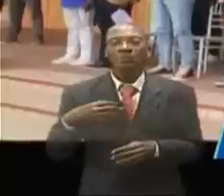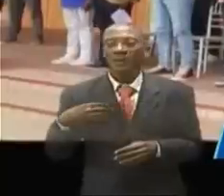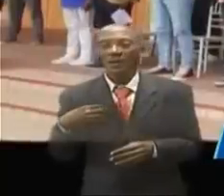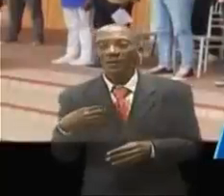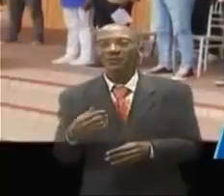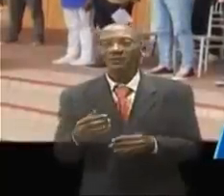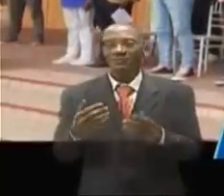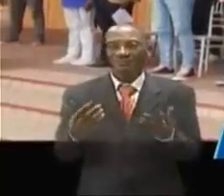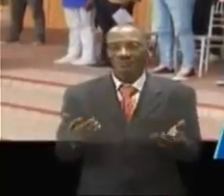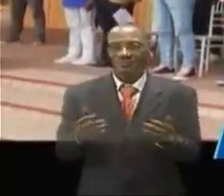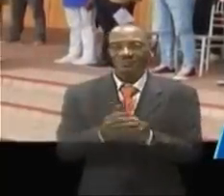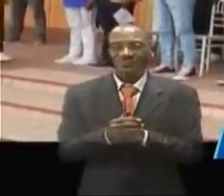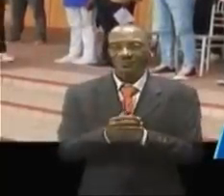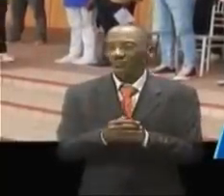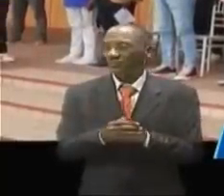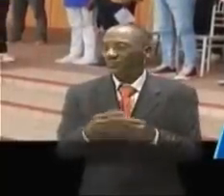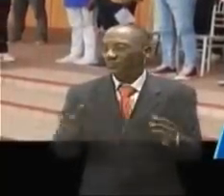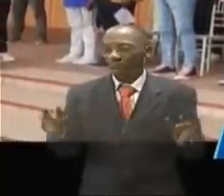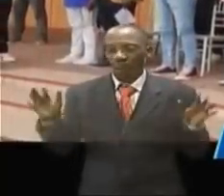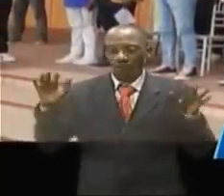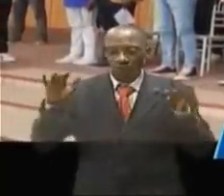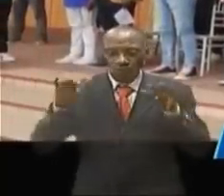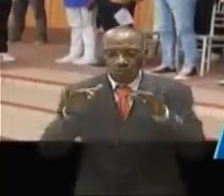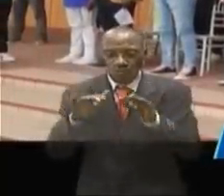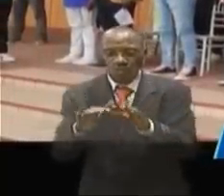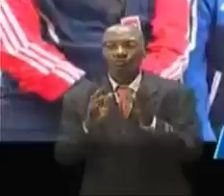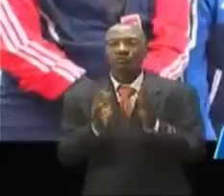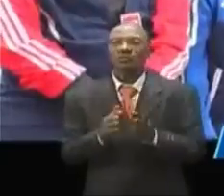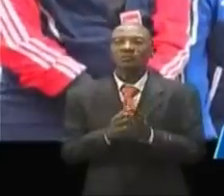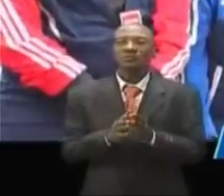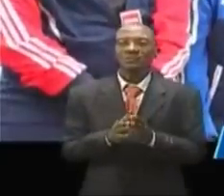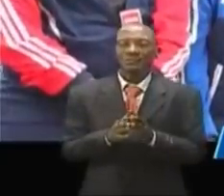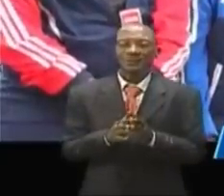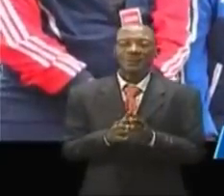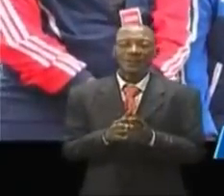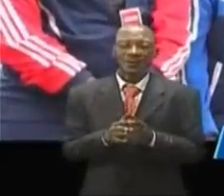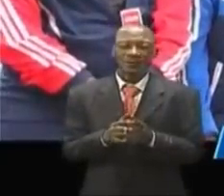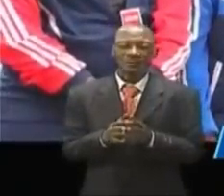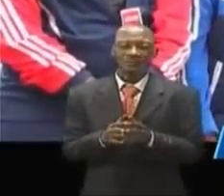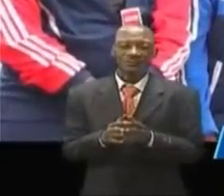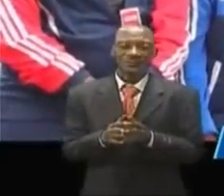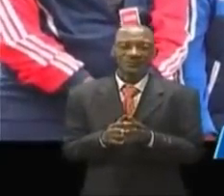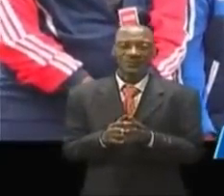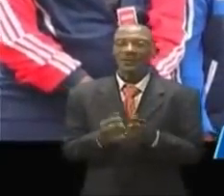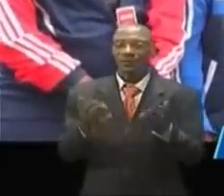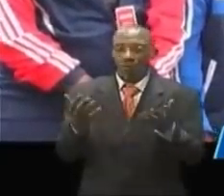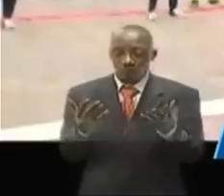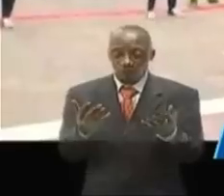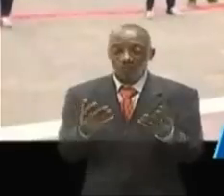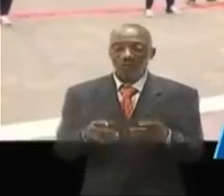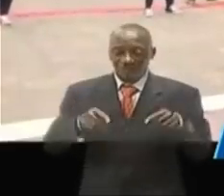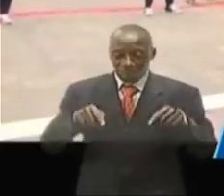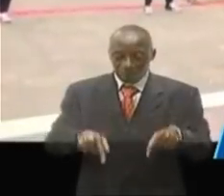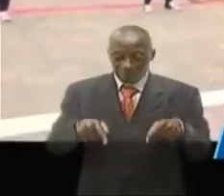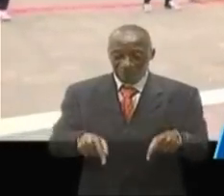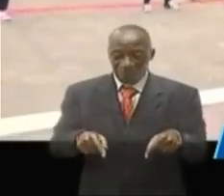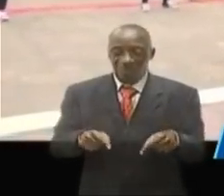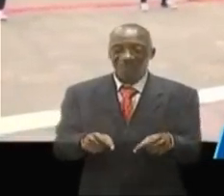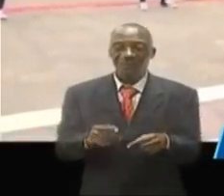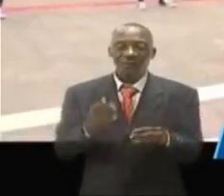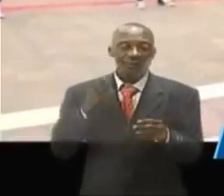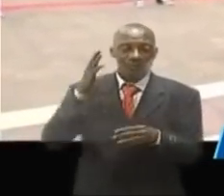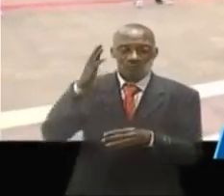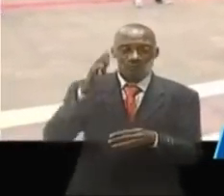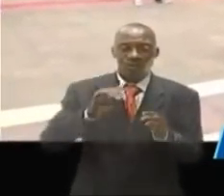Isidore Kouadja, afin que la discipline sportive Nzango participe dans le programme de Jeux de la Francophonie. Pour ce faire,